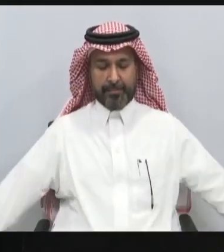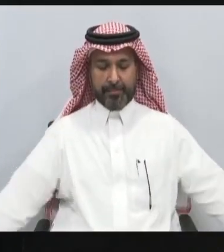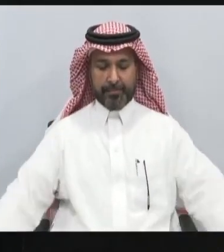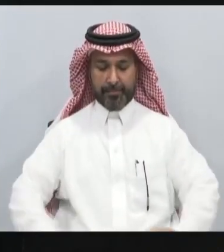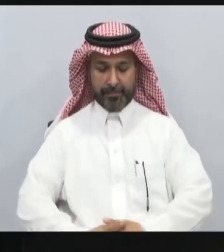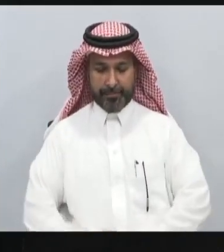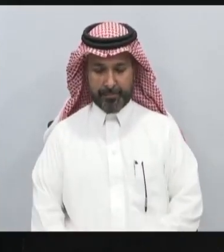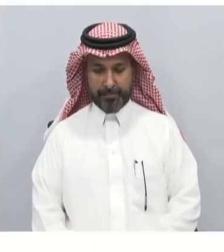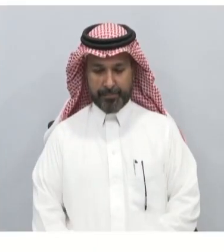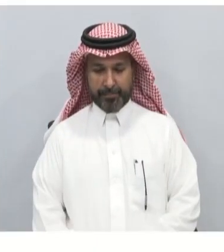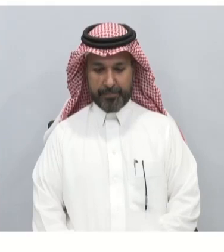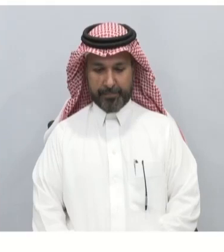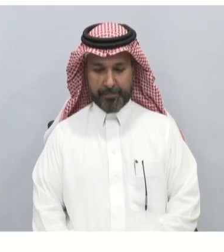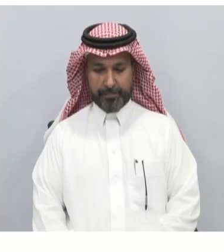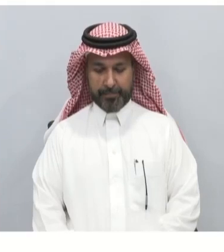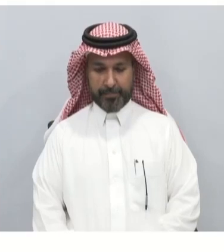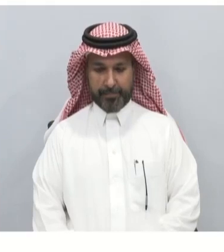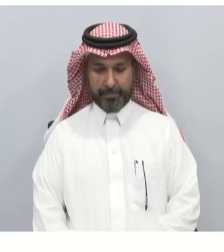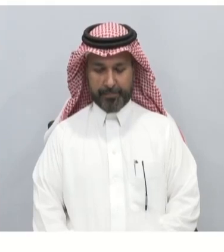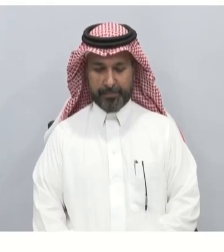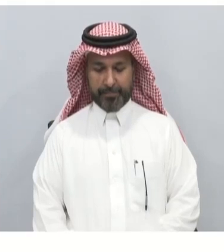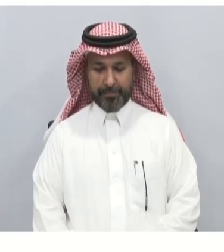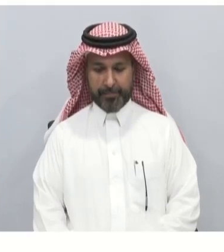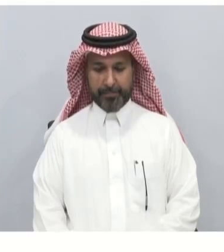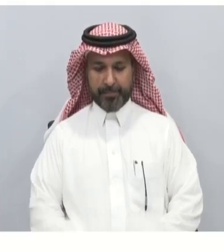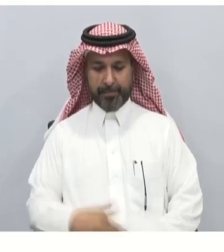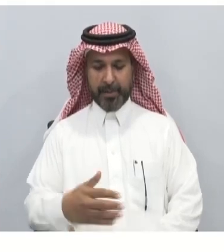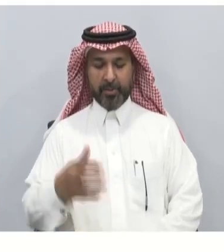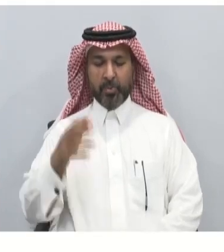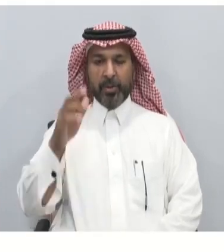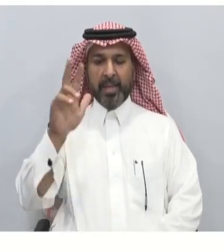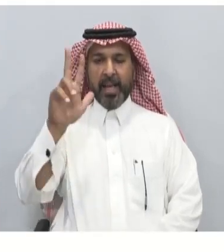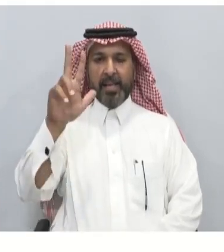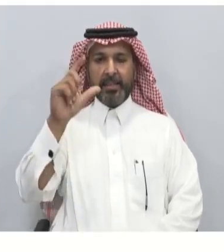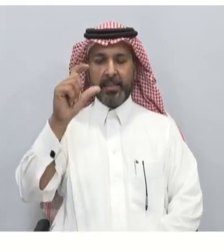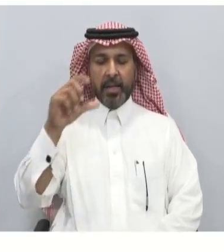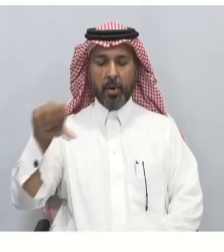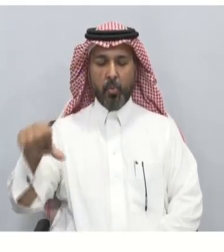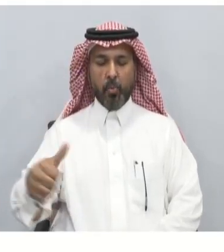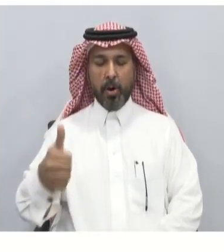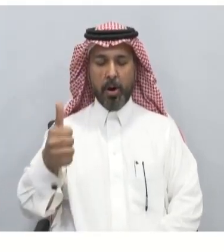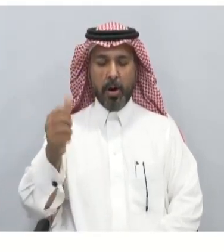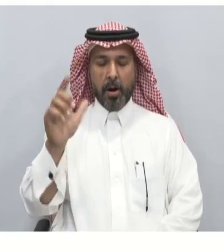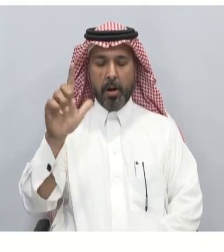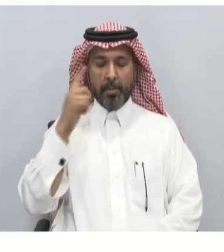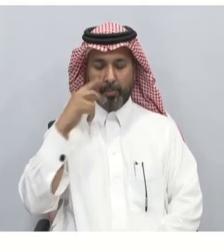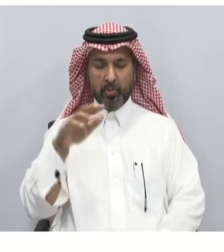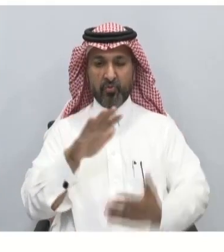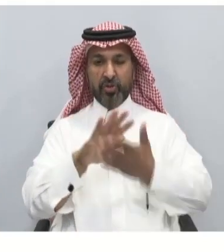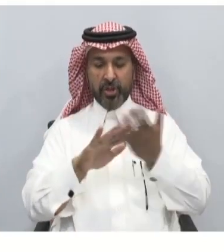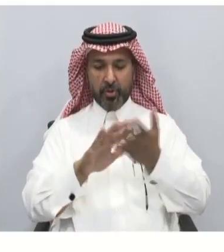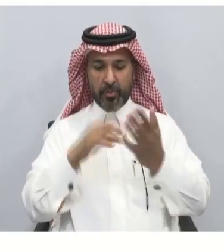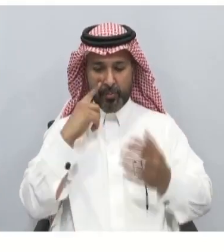الناتج الحل الصحيح. لدينا في الدوال نكمل جداول الدوال، الدالة هي ماذا؟